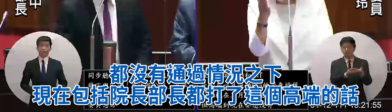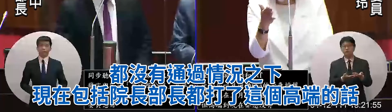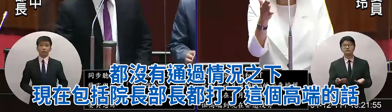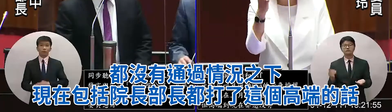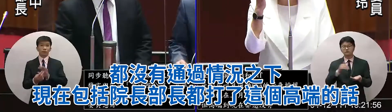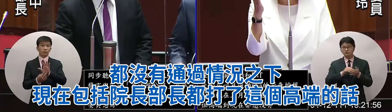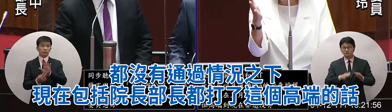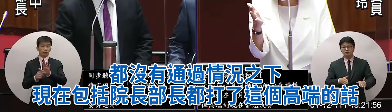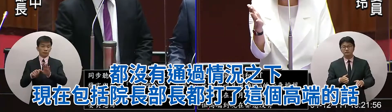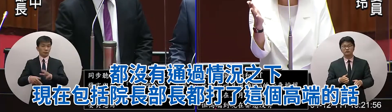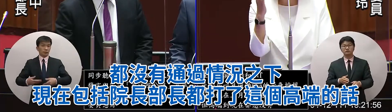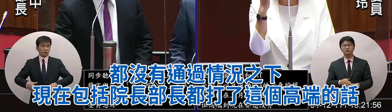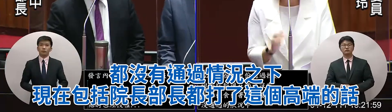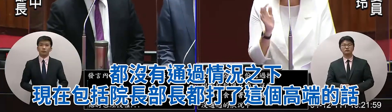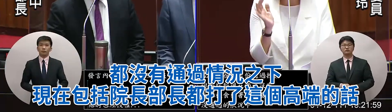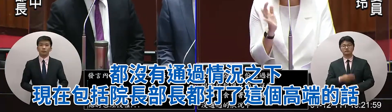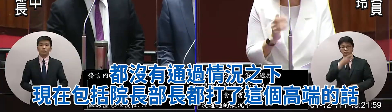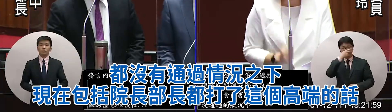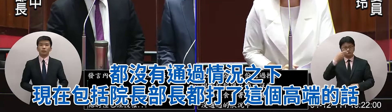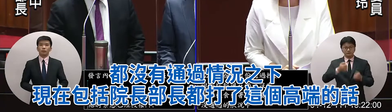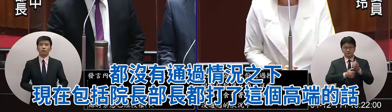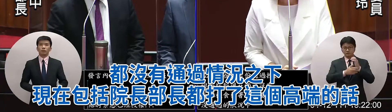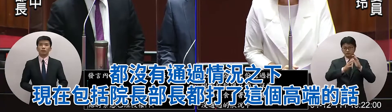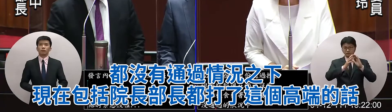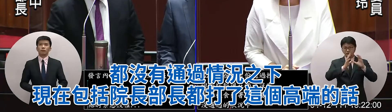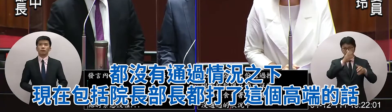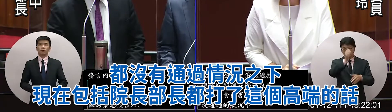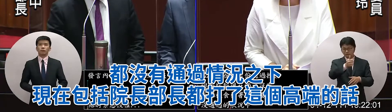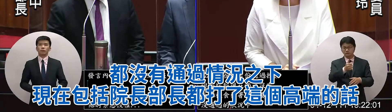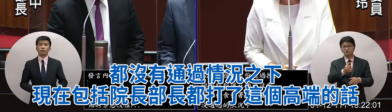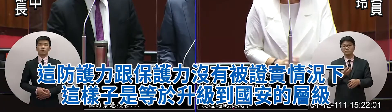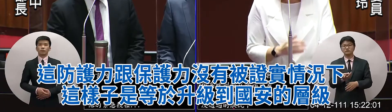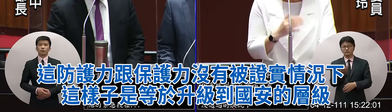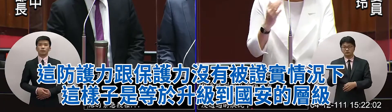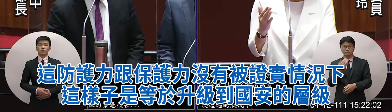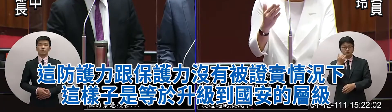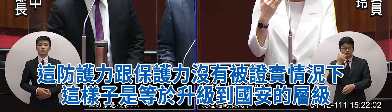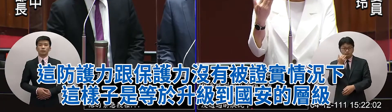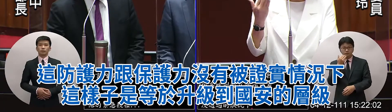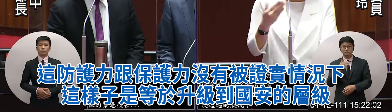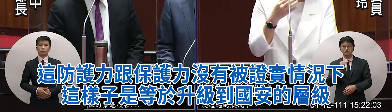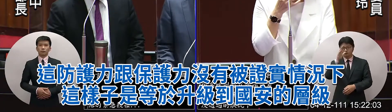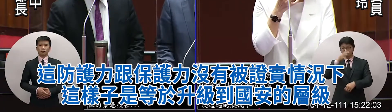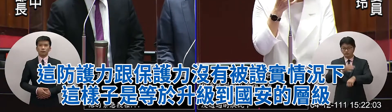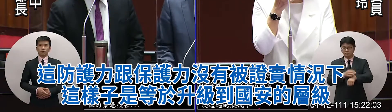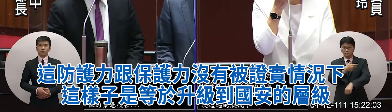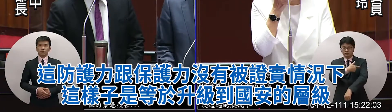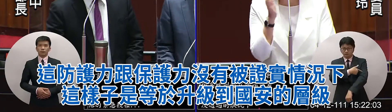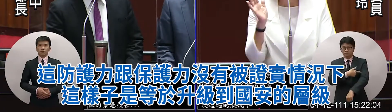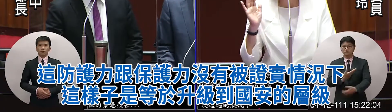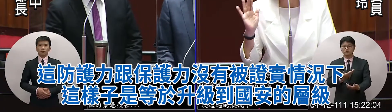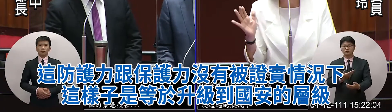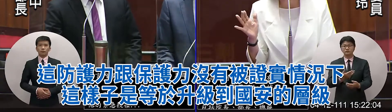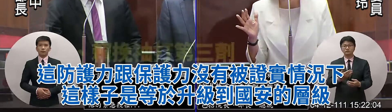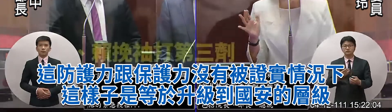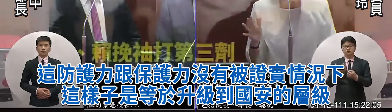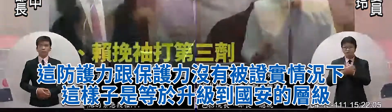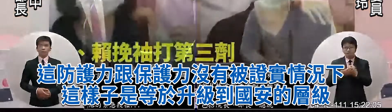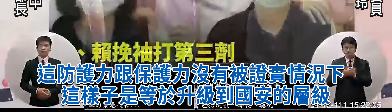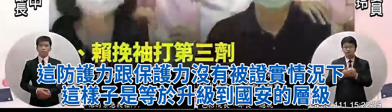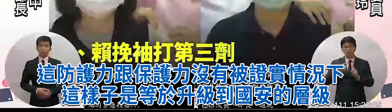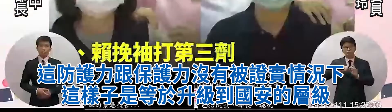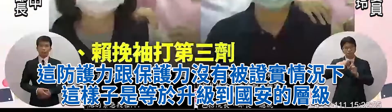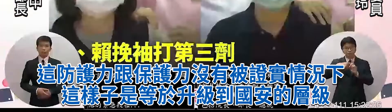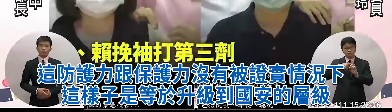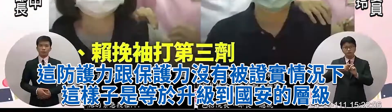括院长、部长都打了这个高端的话，这个防护力跟保护力没有被证实的情况